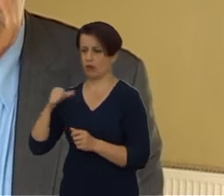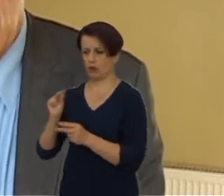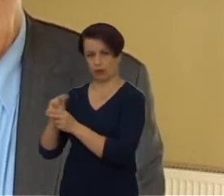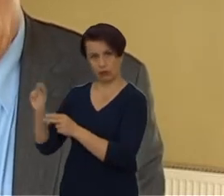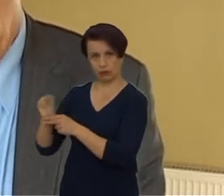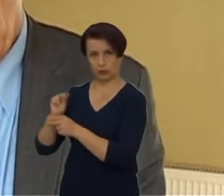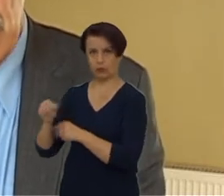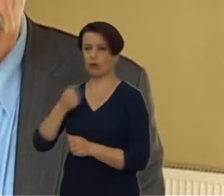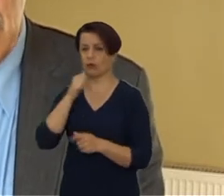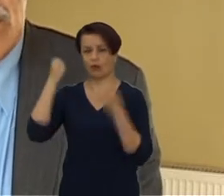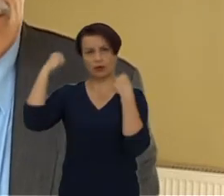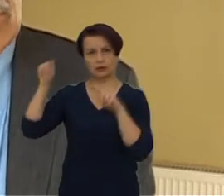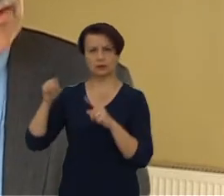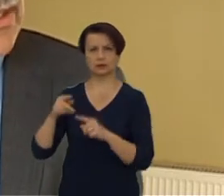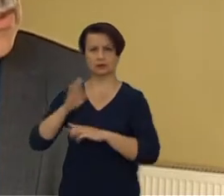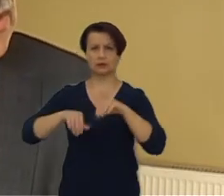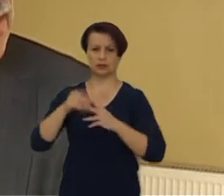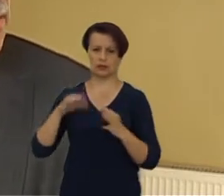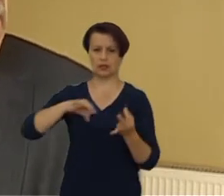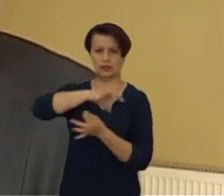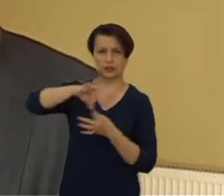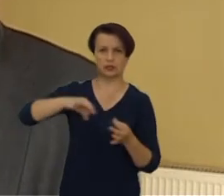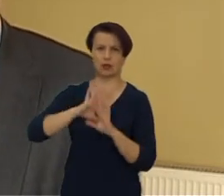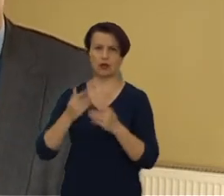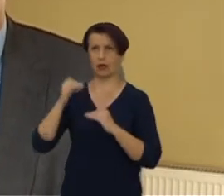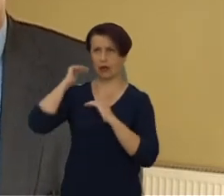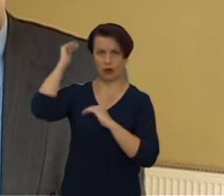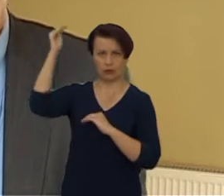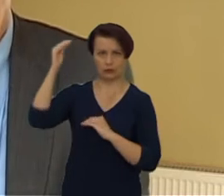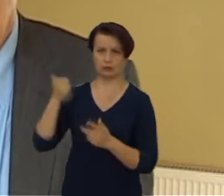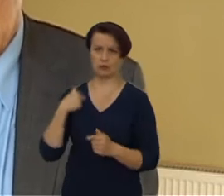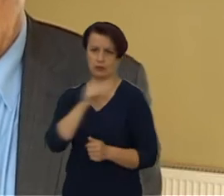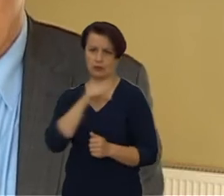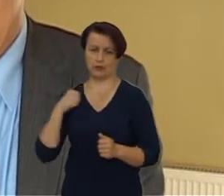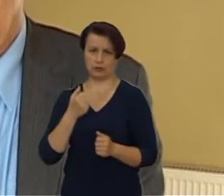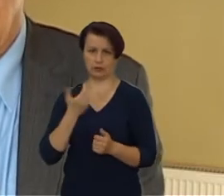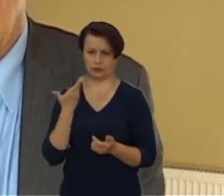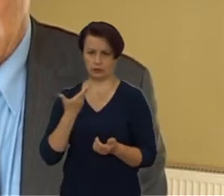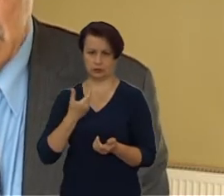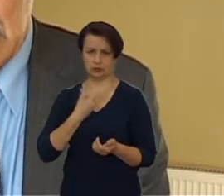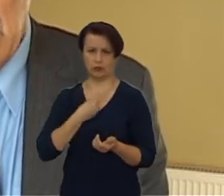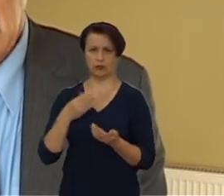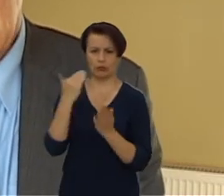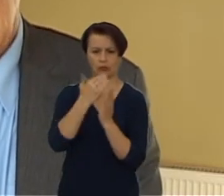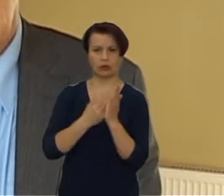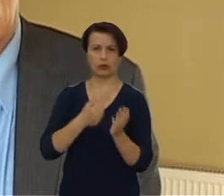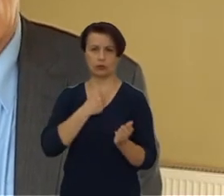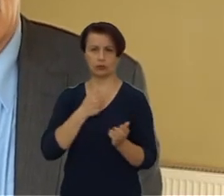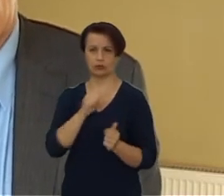iš principo. O kitų specialybių, sakykime, ar inžinierinių, ar su aukštojų, mes turim savo programą, ruošiamės